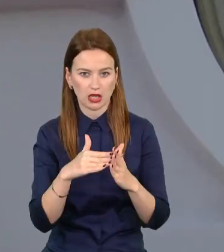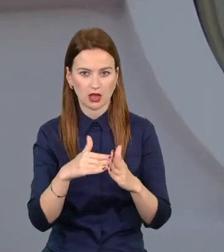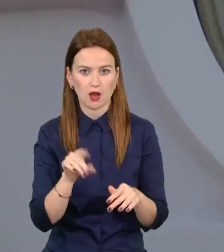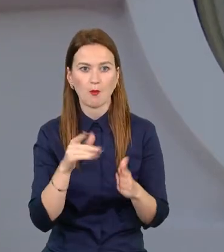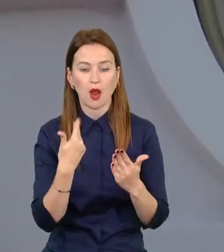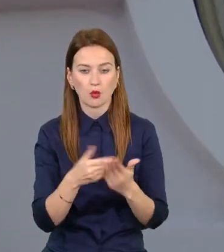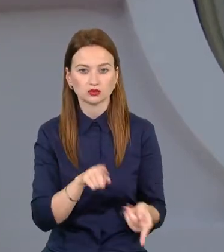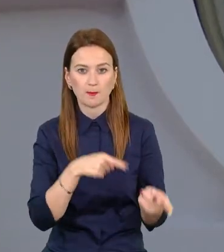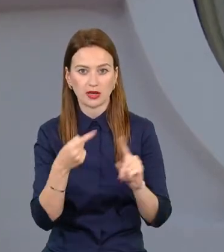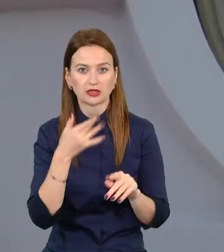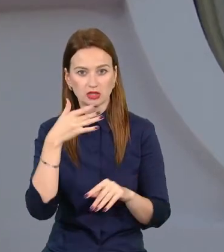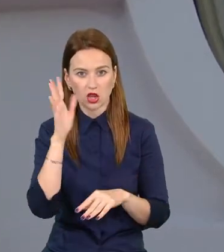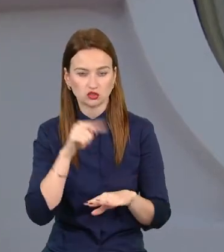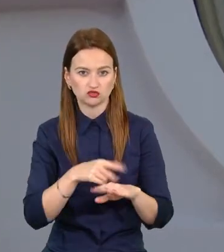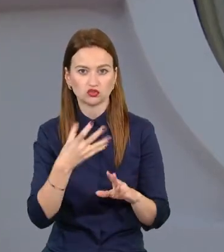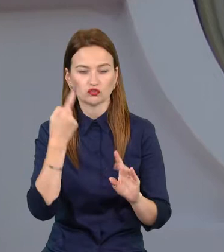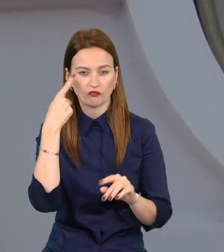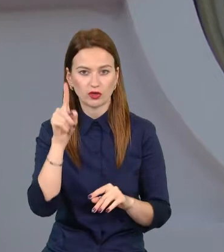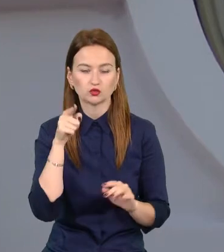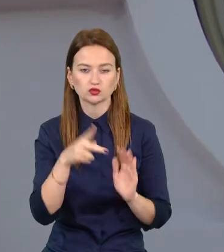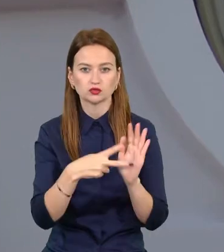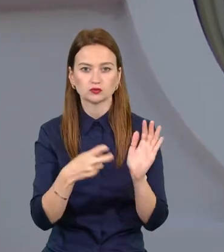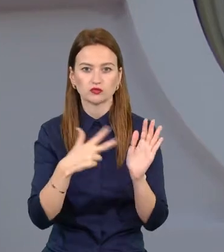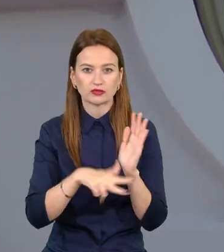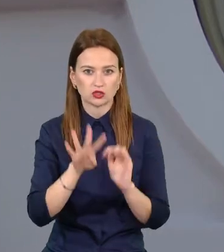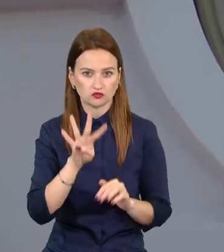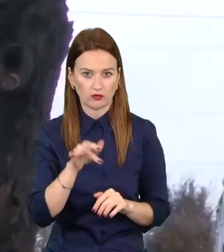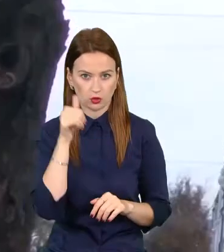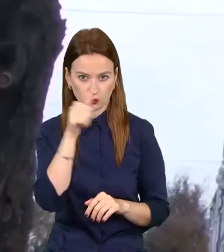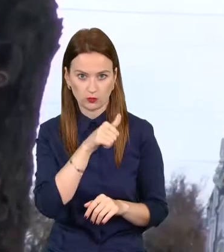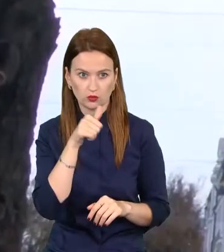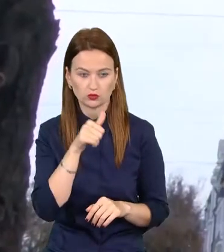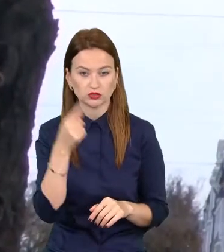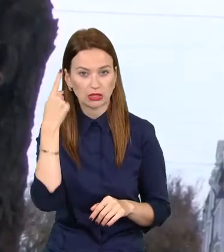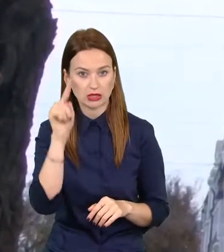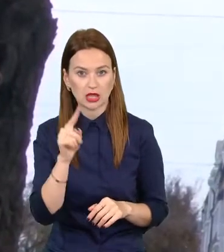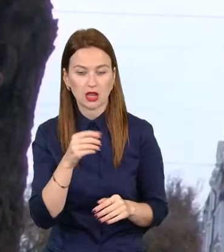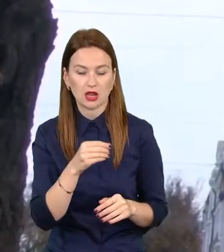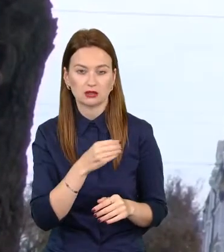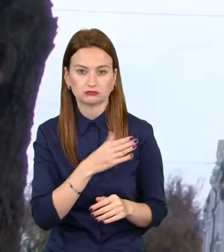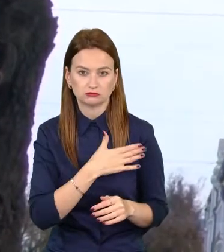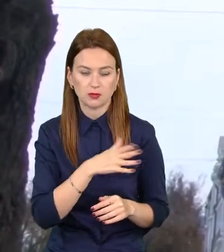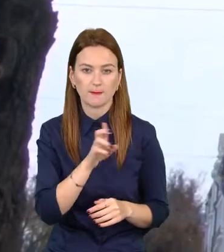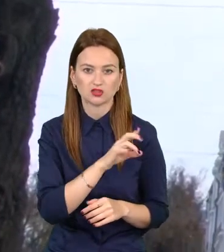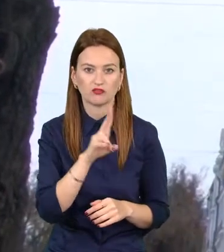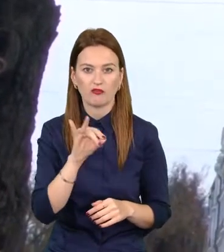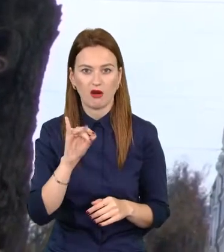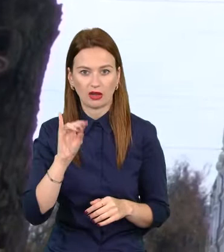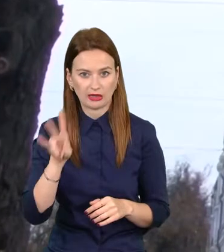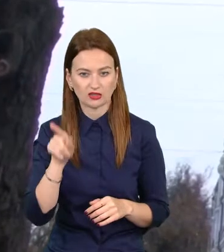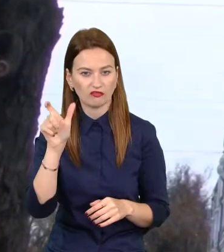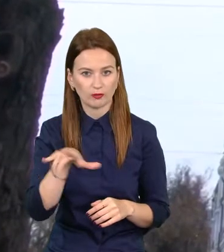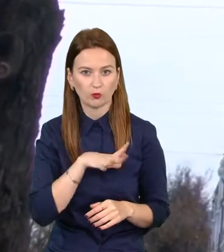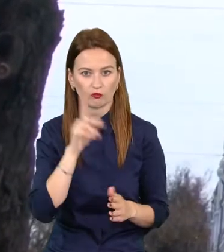ось перехід на літній час вигадали ще у 1784 році. Ідея належить Бенджаміну Франкліну. Він був